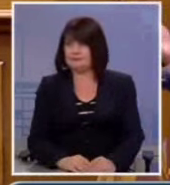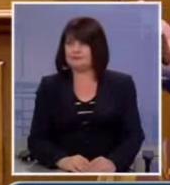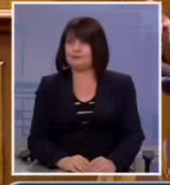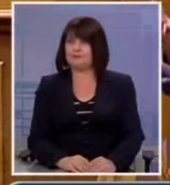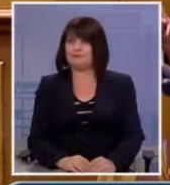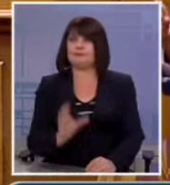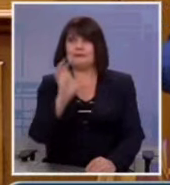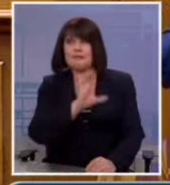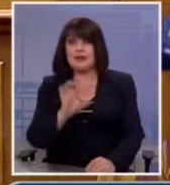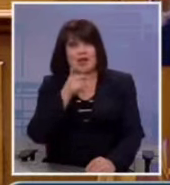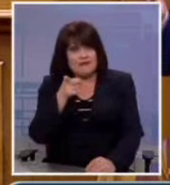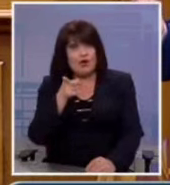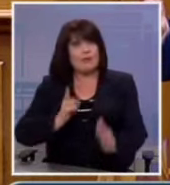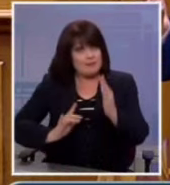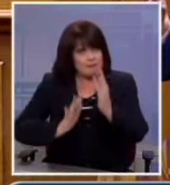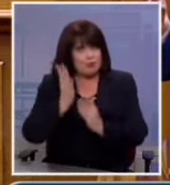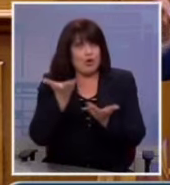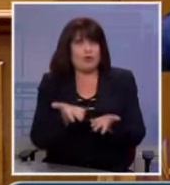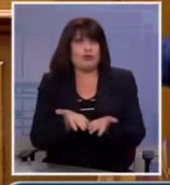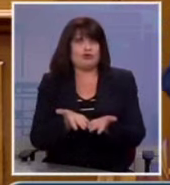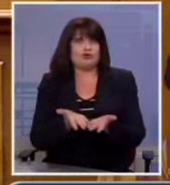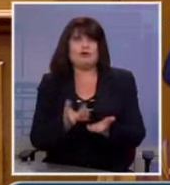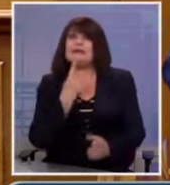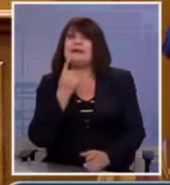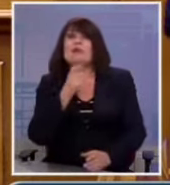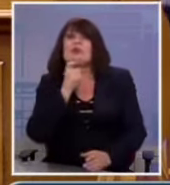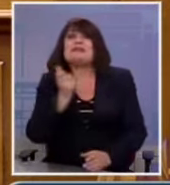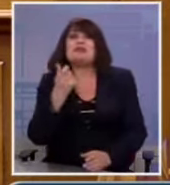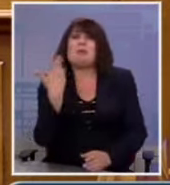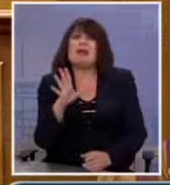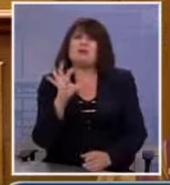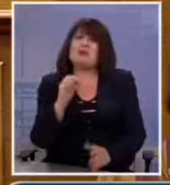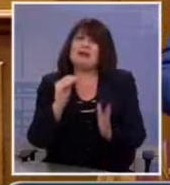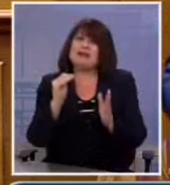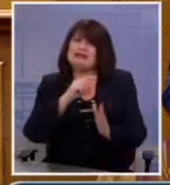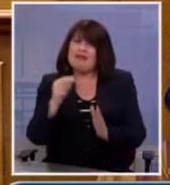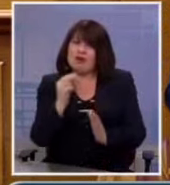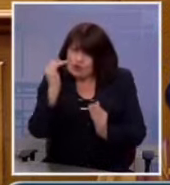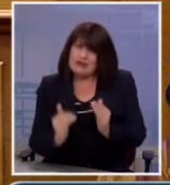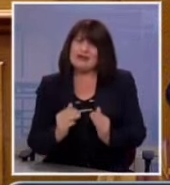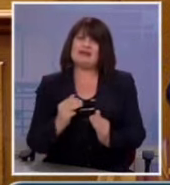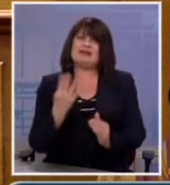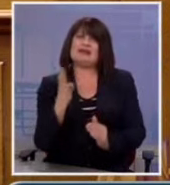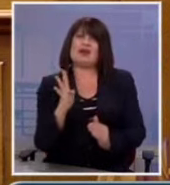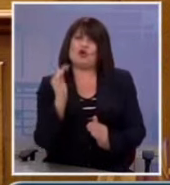αυτό. Είναι πρόοδος. Να πούμε στο συνταξιούχο το 550 ευρώ ότι θα πάει στα 400.